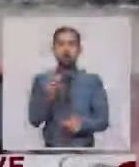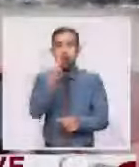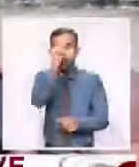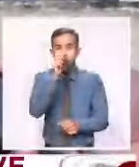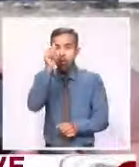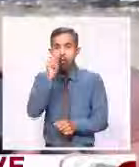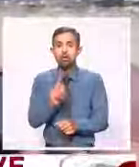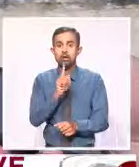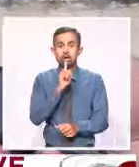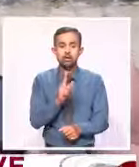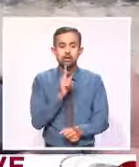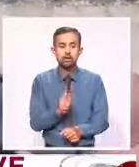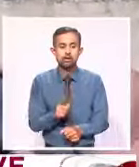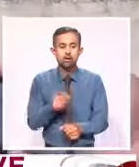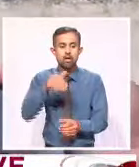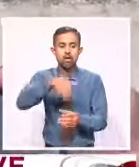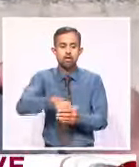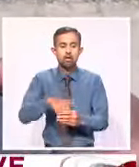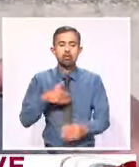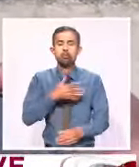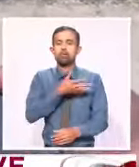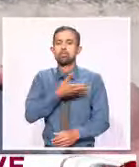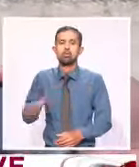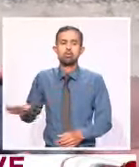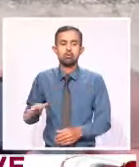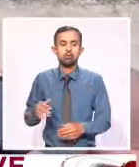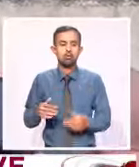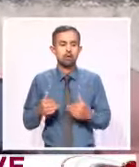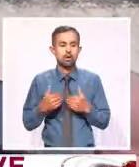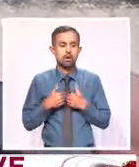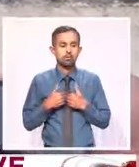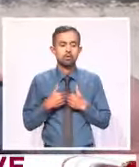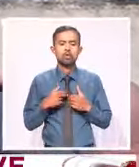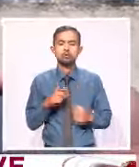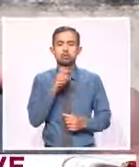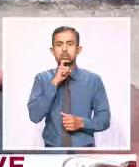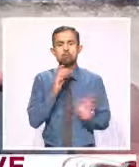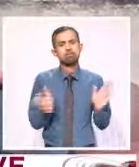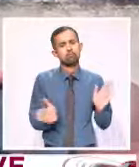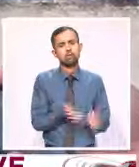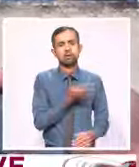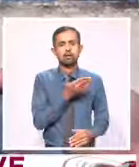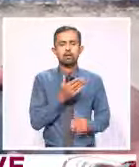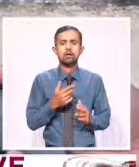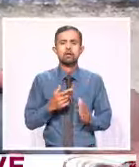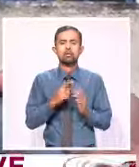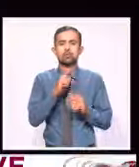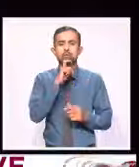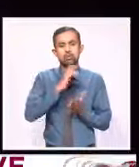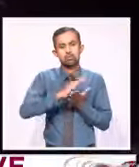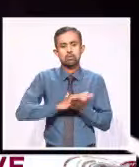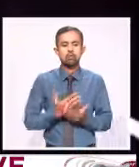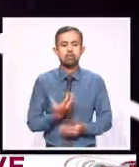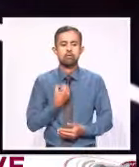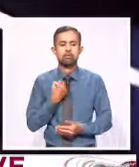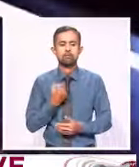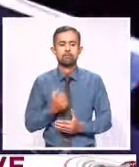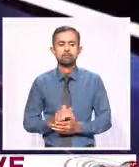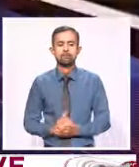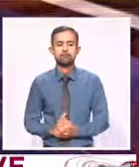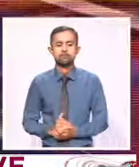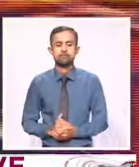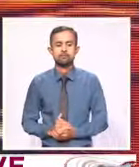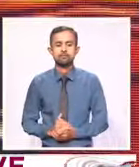හොරු හැටියට සඳහන් කරලා මේක ඇතුළට අපිව එළියට දැම්මා. ඒ නිසා තමයි අපි ගරු අධිකරණයට ගිහිල්ලා නීතිය පිහිට පැතුවේ.